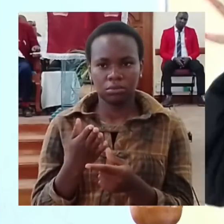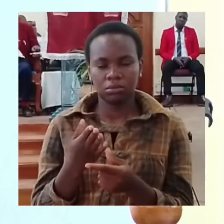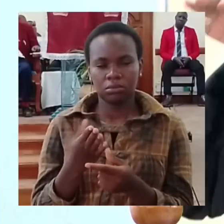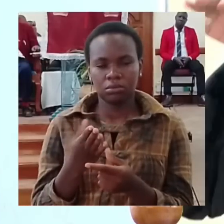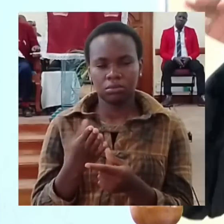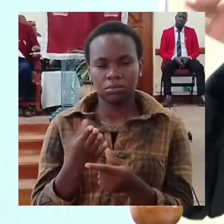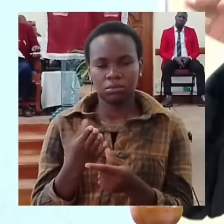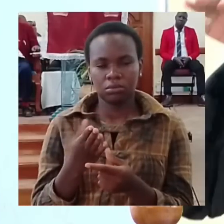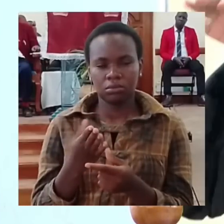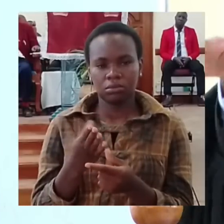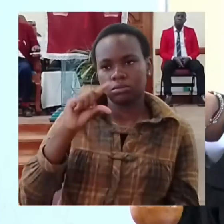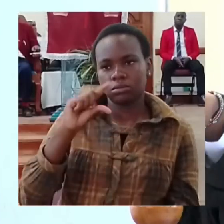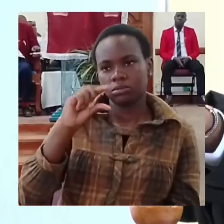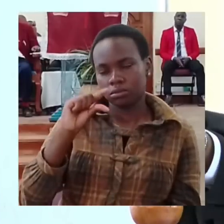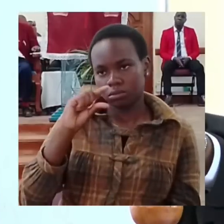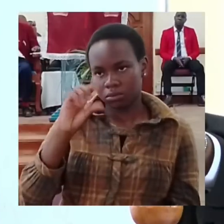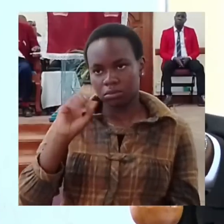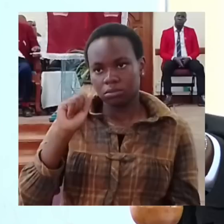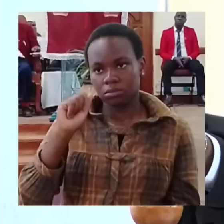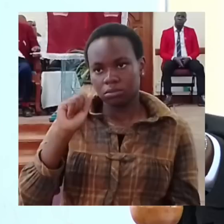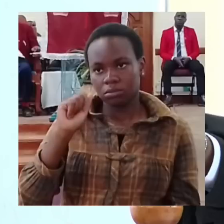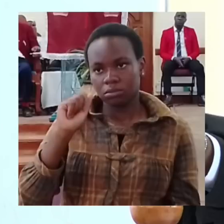rĩkĩruma andũ a Jehova Isiraeli,